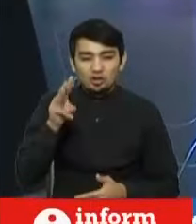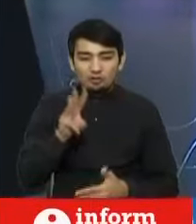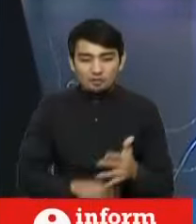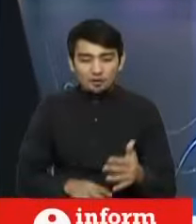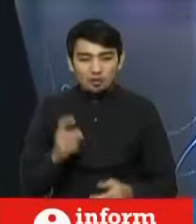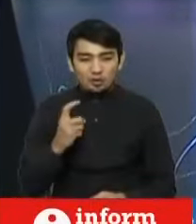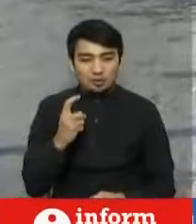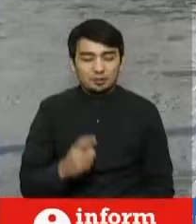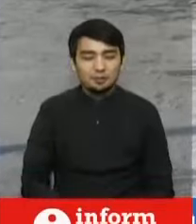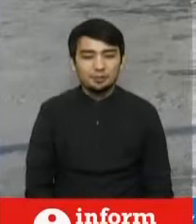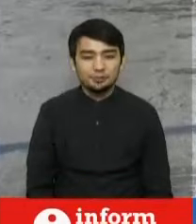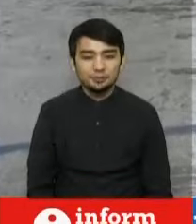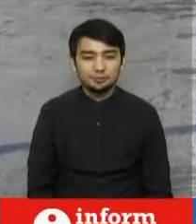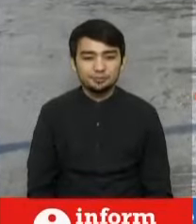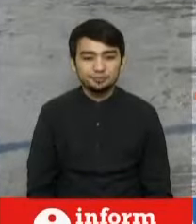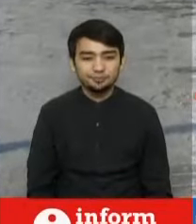айыппұл салынды.